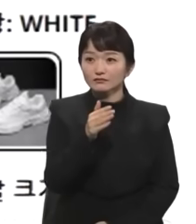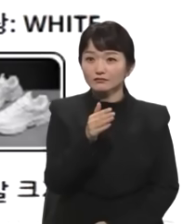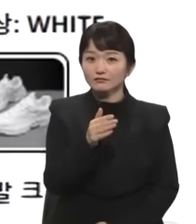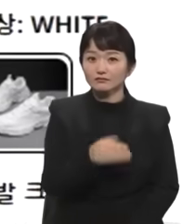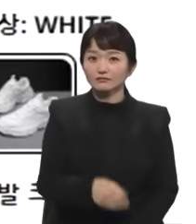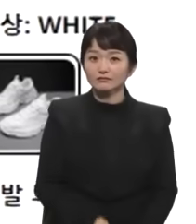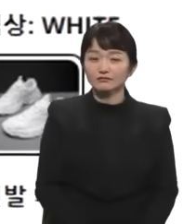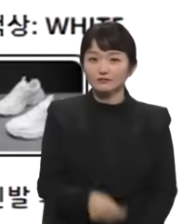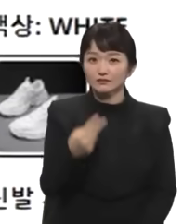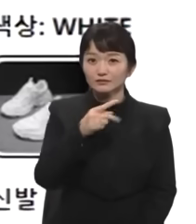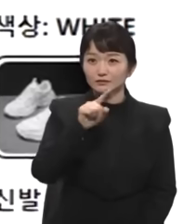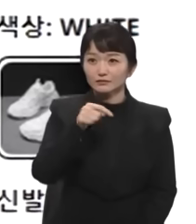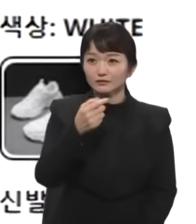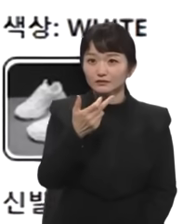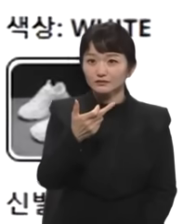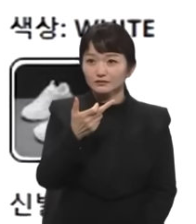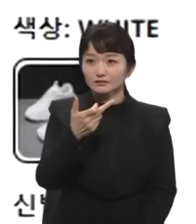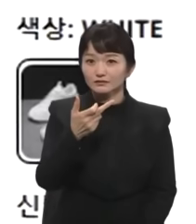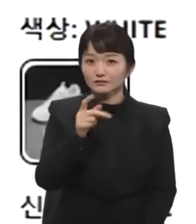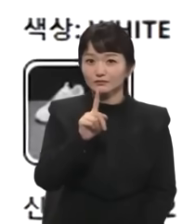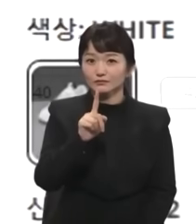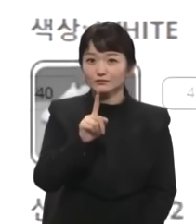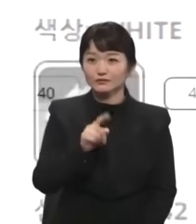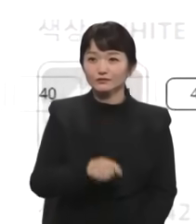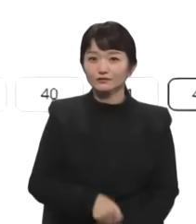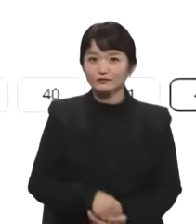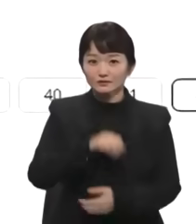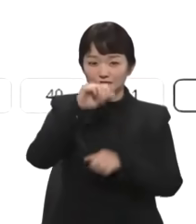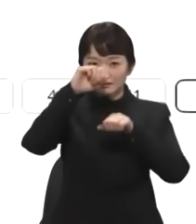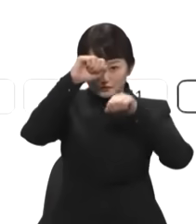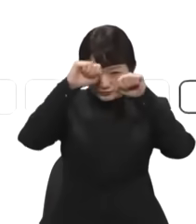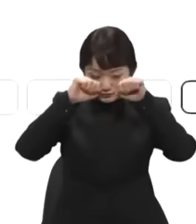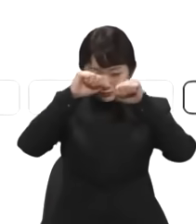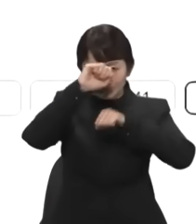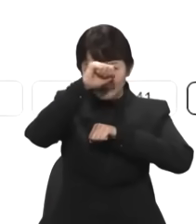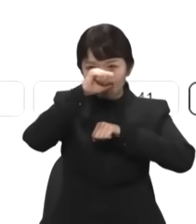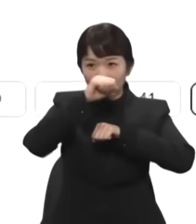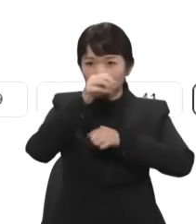2,117원. 브랜드 아닌가요? 모르겠지만 아무튼. 네. 신발이 2,000원이요? 네.